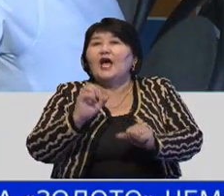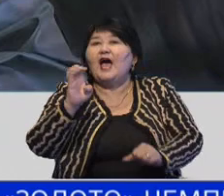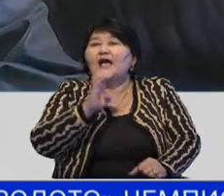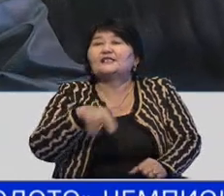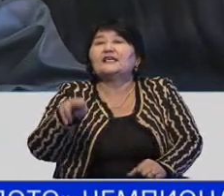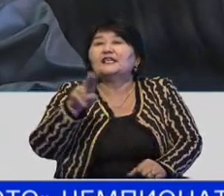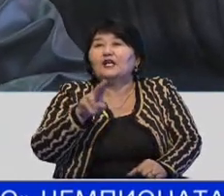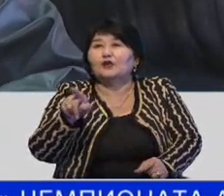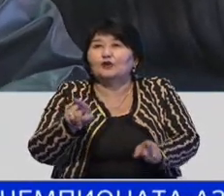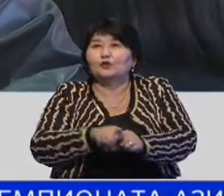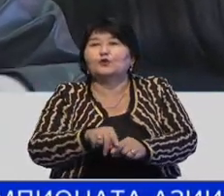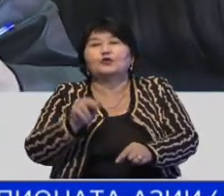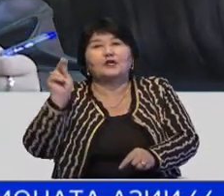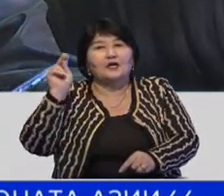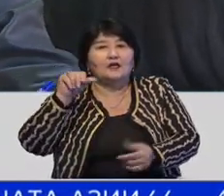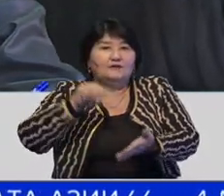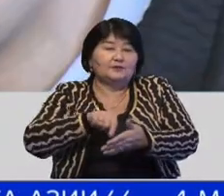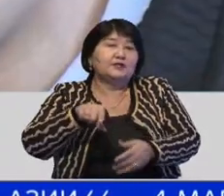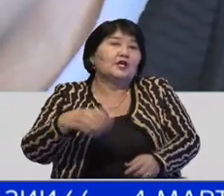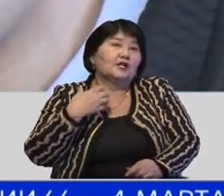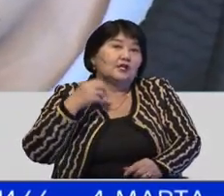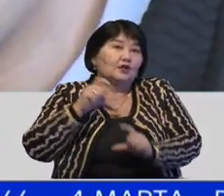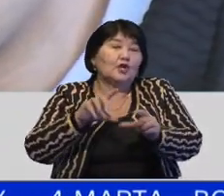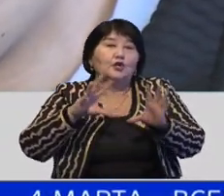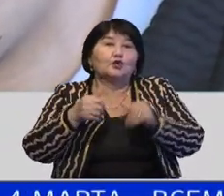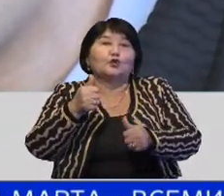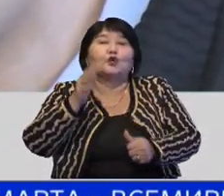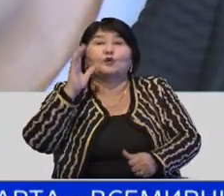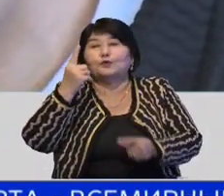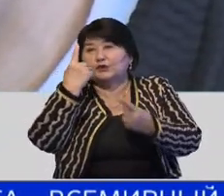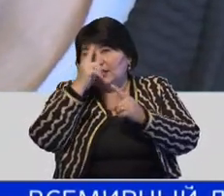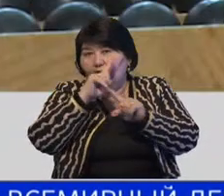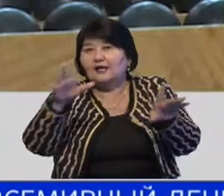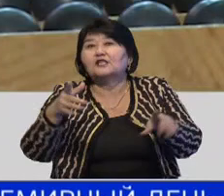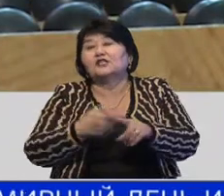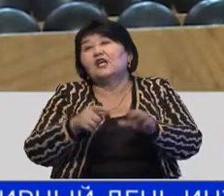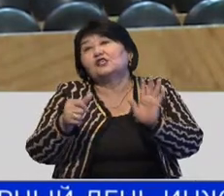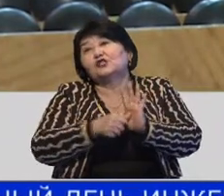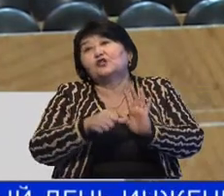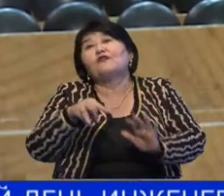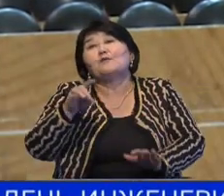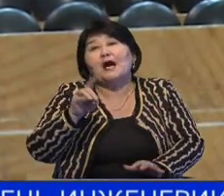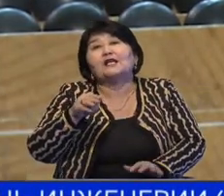Асель Далиева тоже воспитанница казахстанской школы. Итоги турнира будут оглашены 6